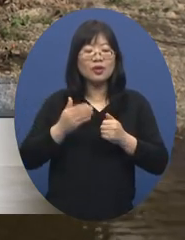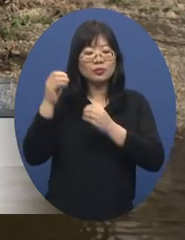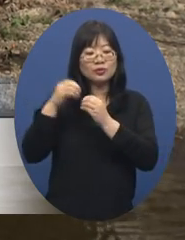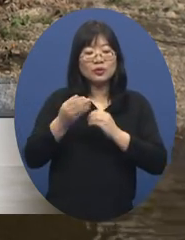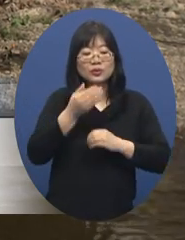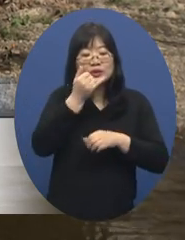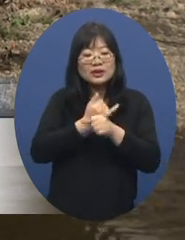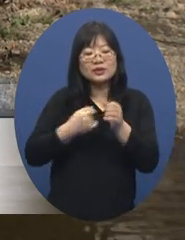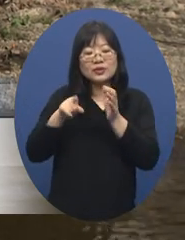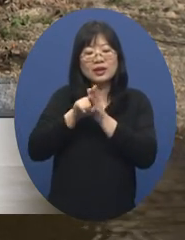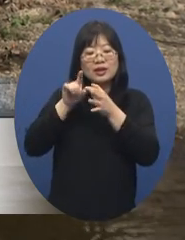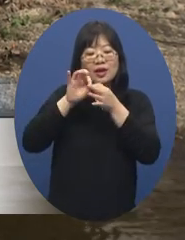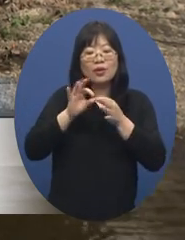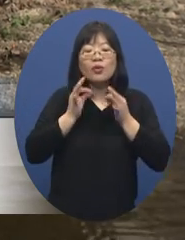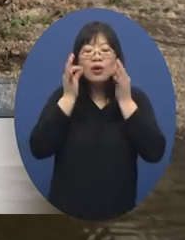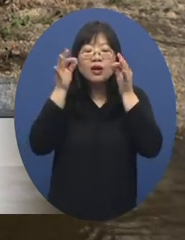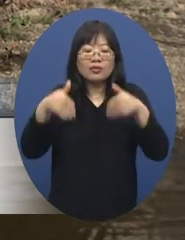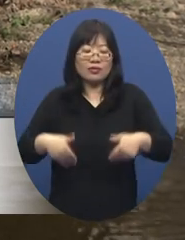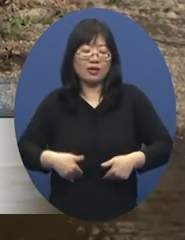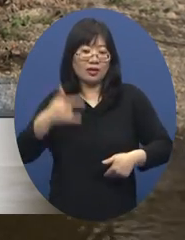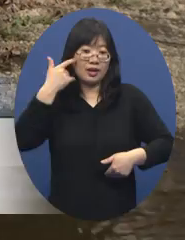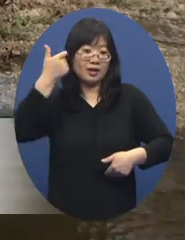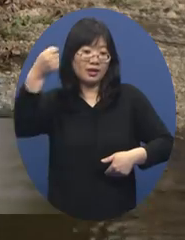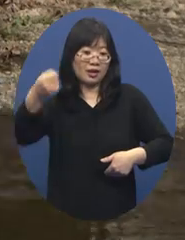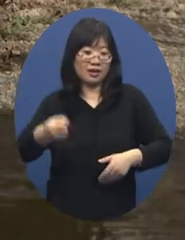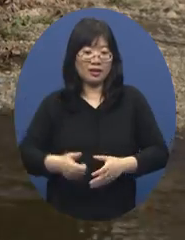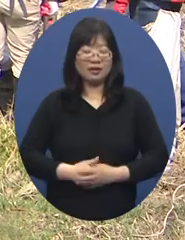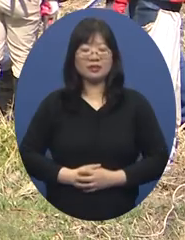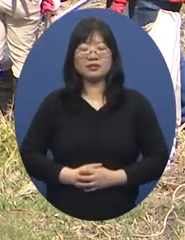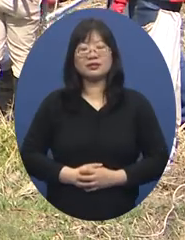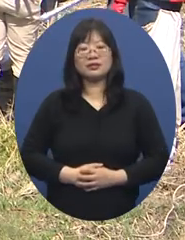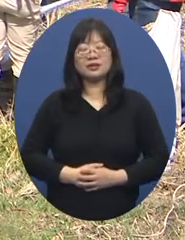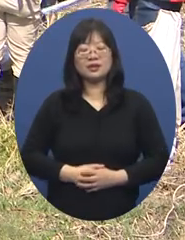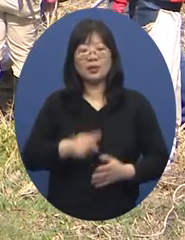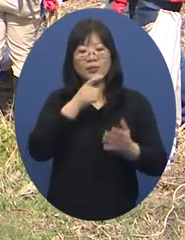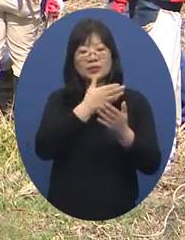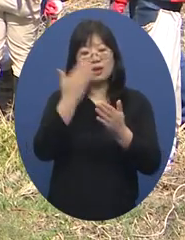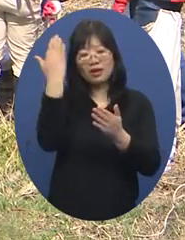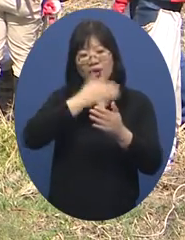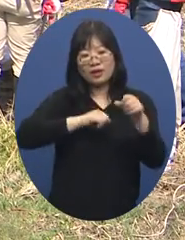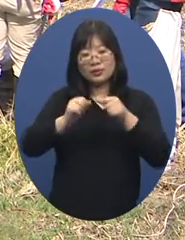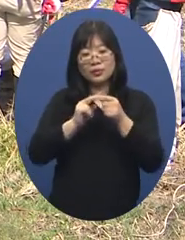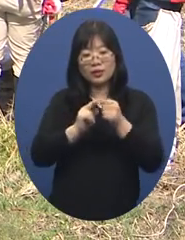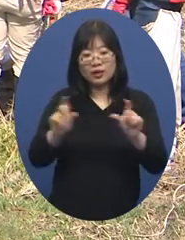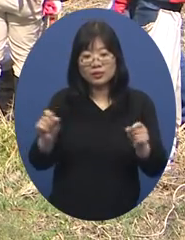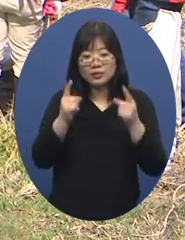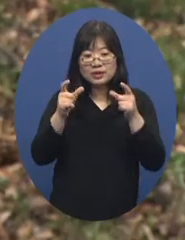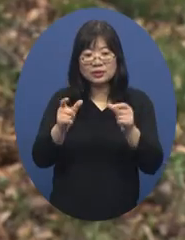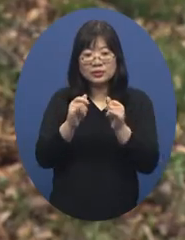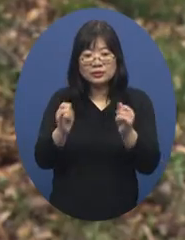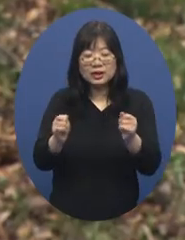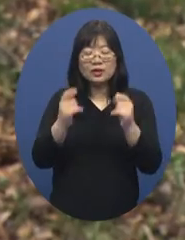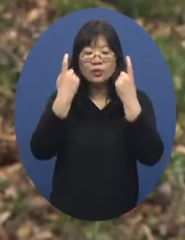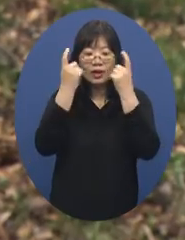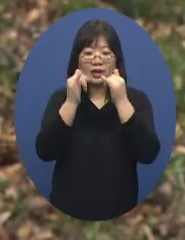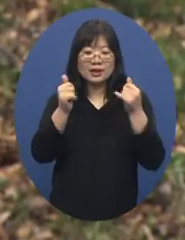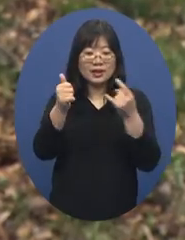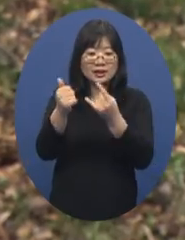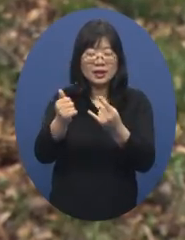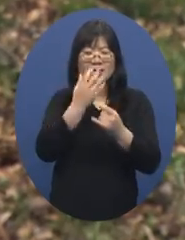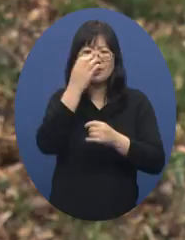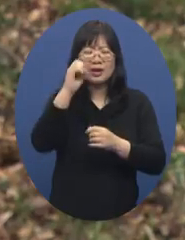환경을 물려줄 수 있도록 계속 노력해야 된다고 생각합니다. 하천 정화 활동과 함께 지역 주민, 관광객들을